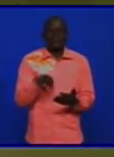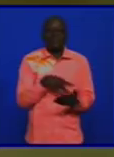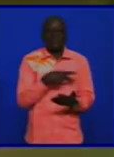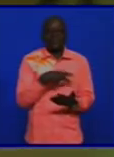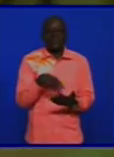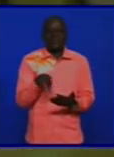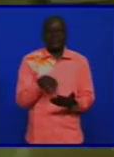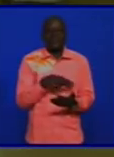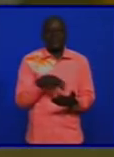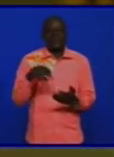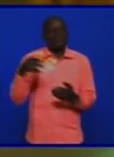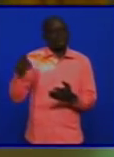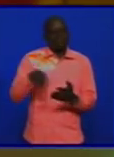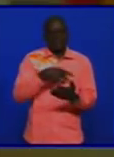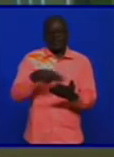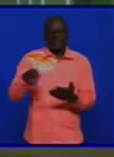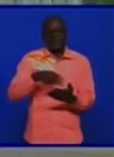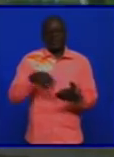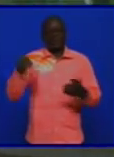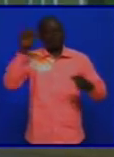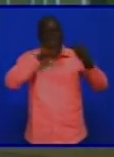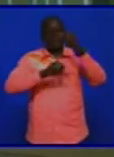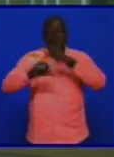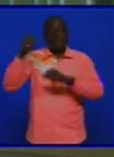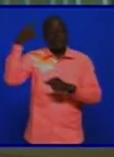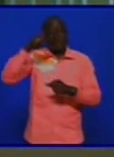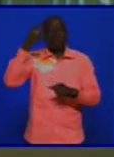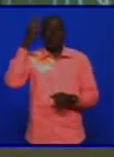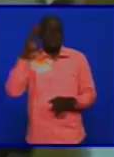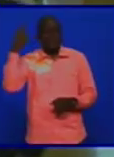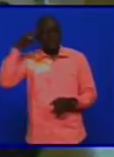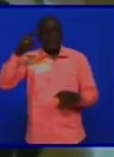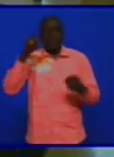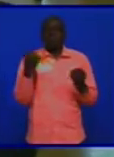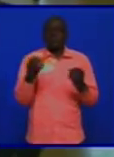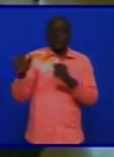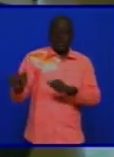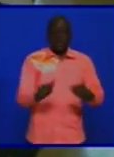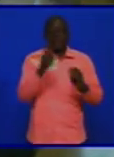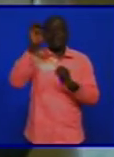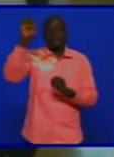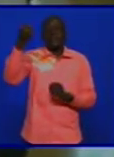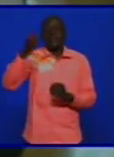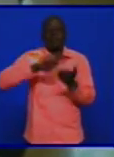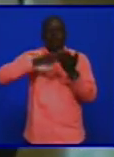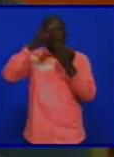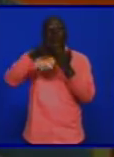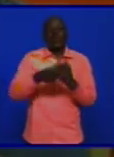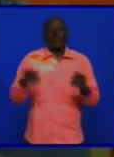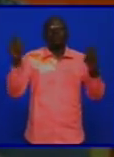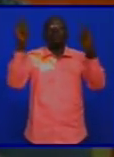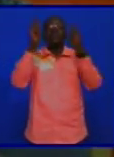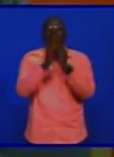De la danse, des sketchs, de la chorégraphie, bref, autant d'activités au programme de ce camp